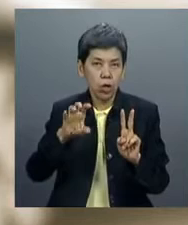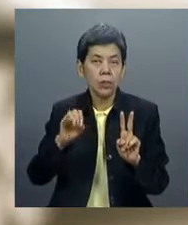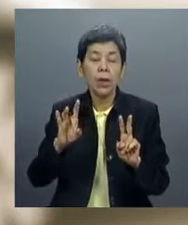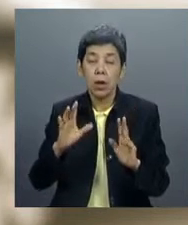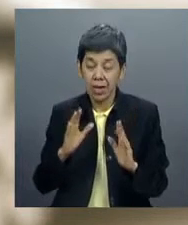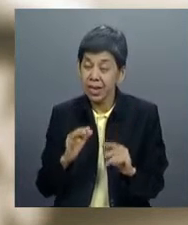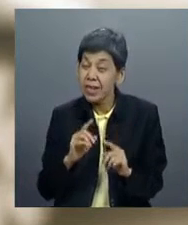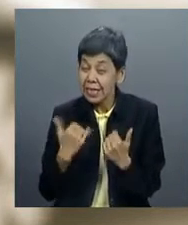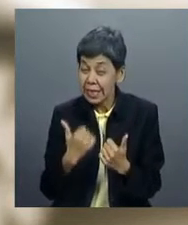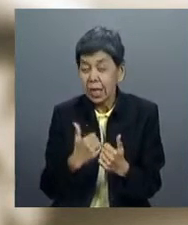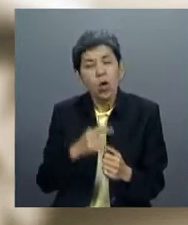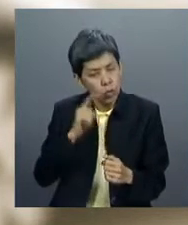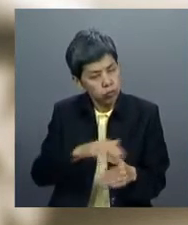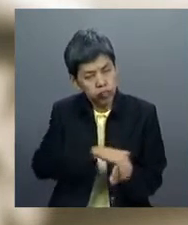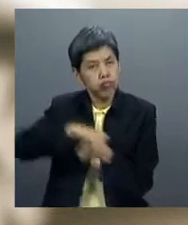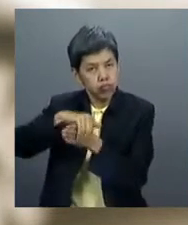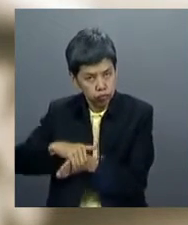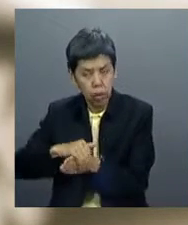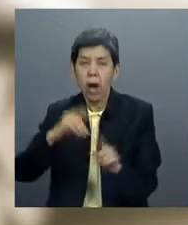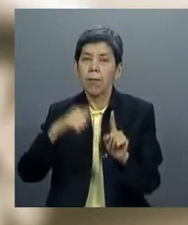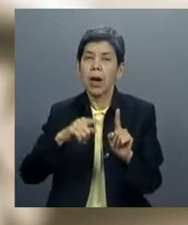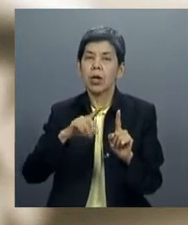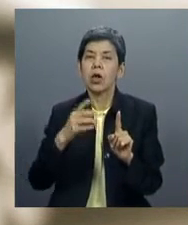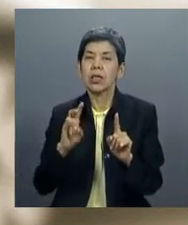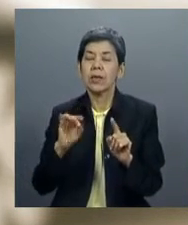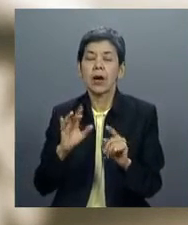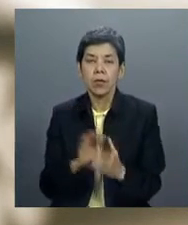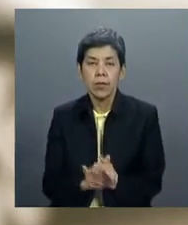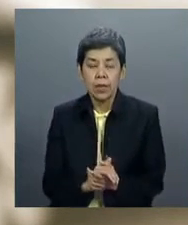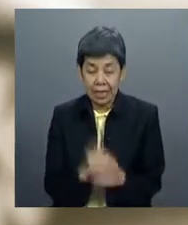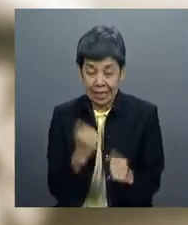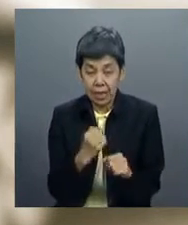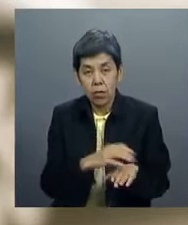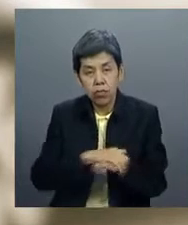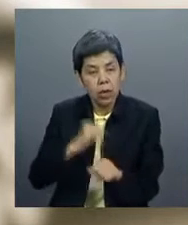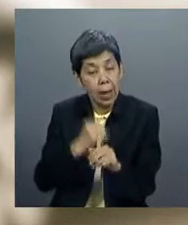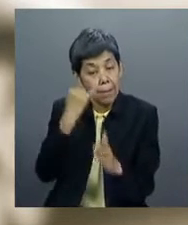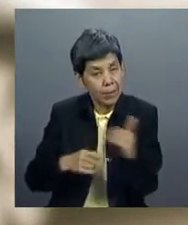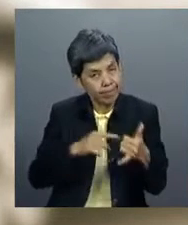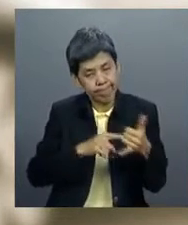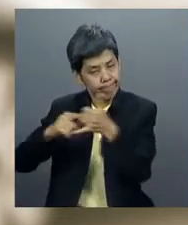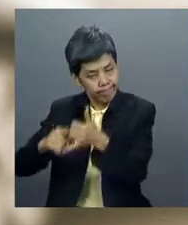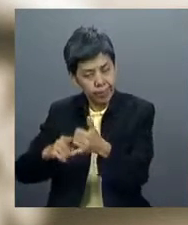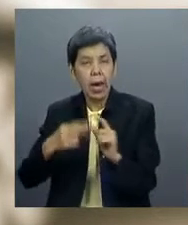25,289 ครั้งจำเป็นต้องยึดรถ 1,179 คันและส่งผู้กระทำผิดดำเนินคดี